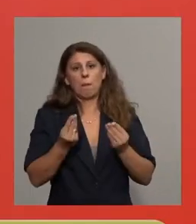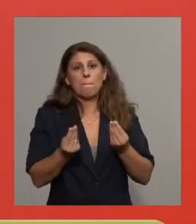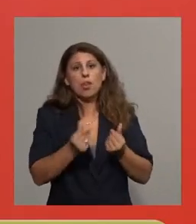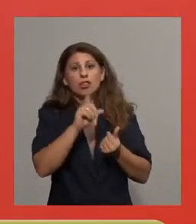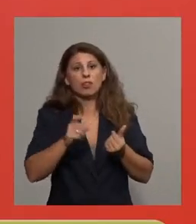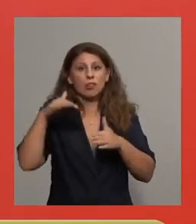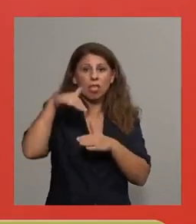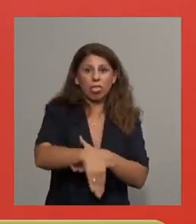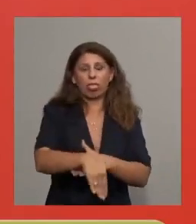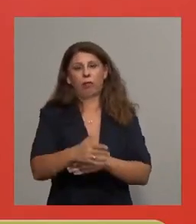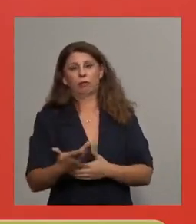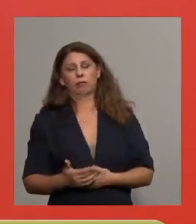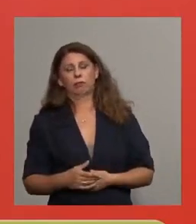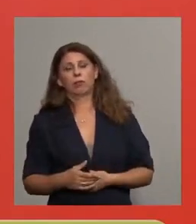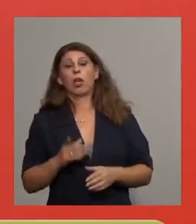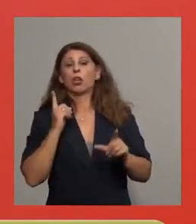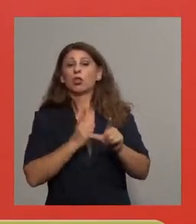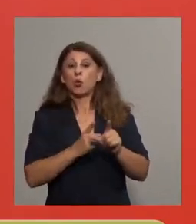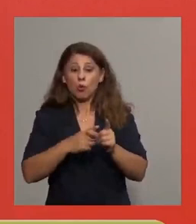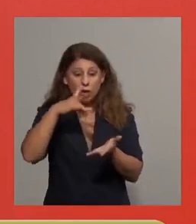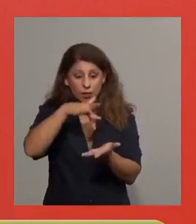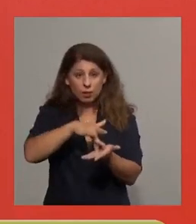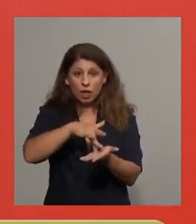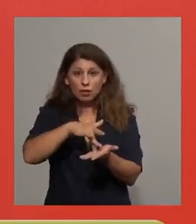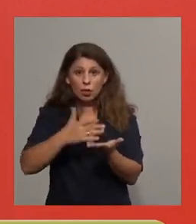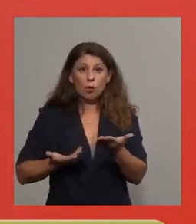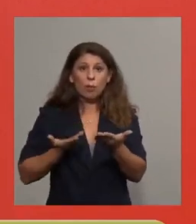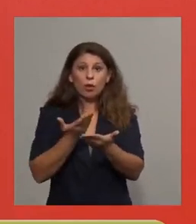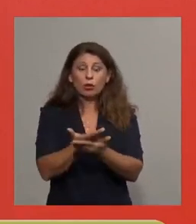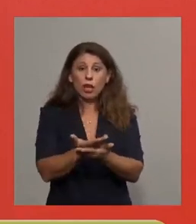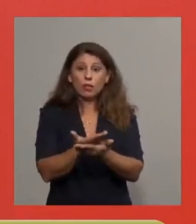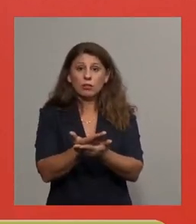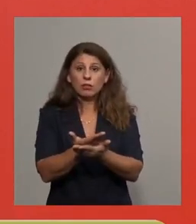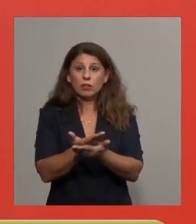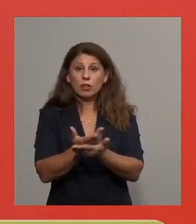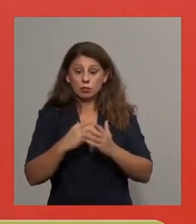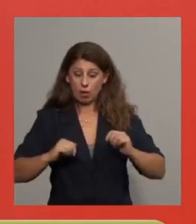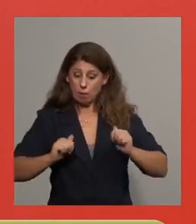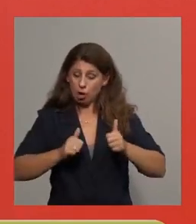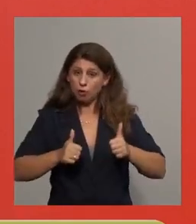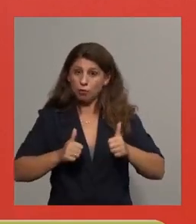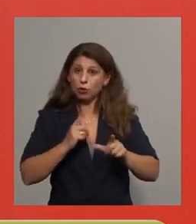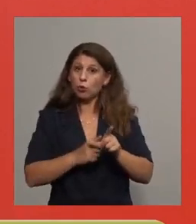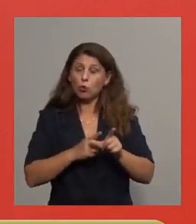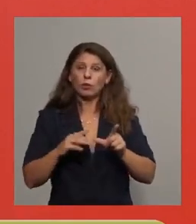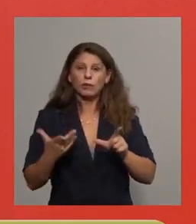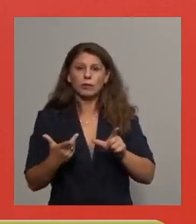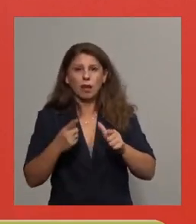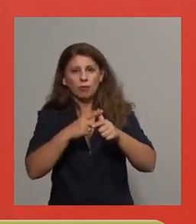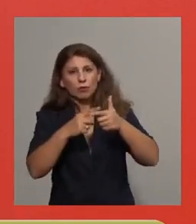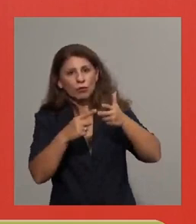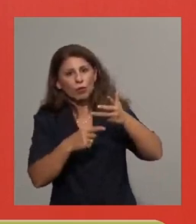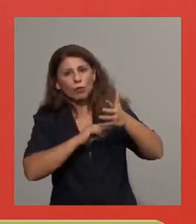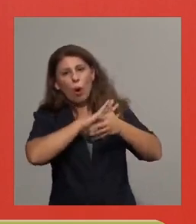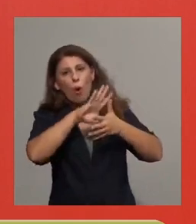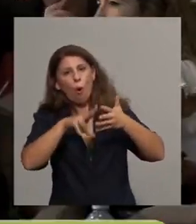Το ΚΚΕ έχει στο επίκεντρο των προτάσεών του και των πρωτοβουλειών του όλα αυτά τα κρίσιμα